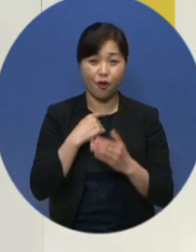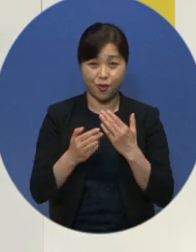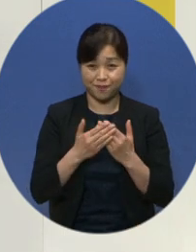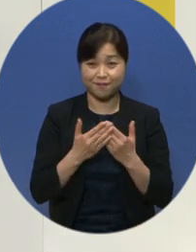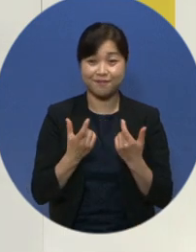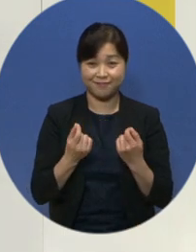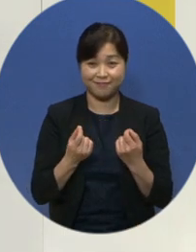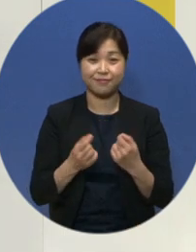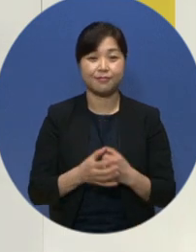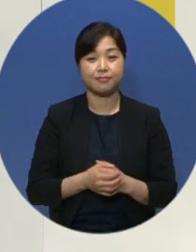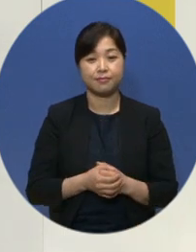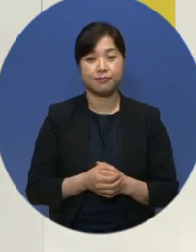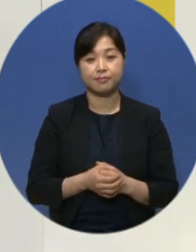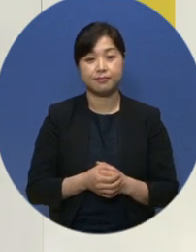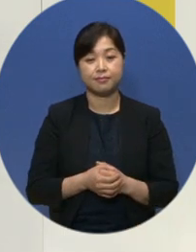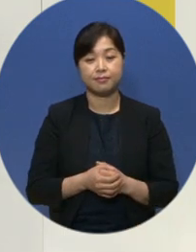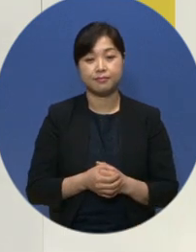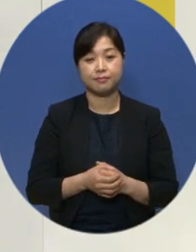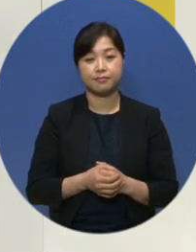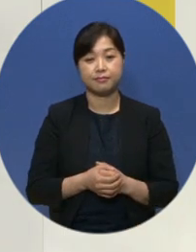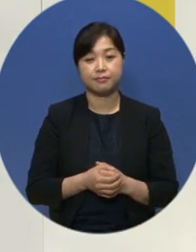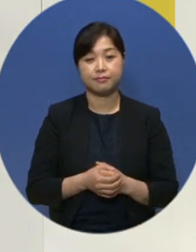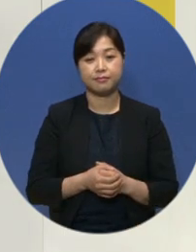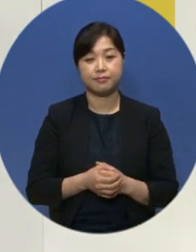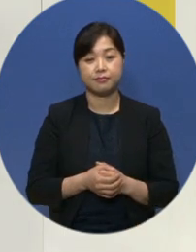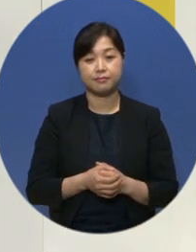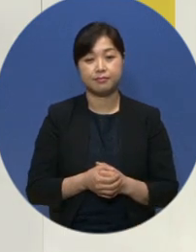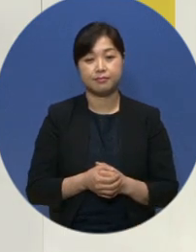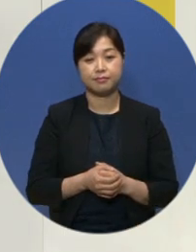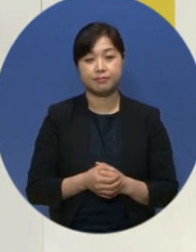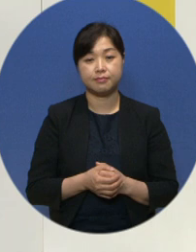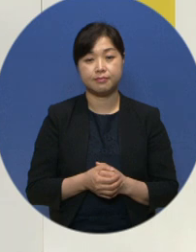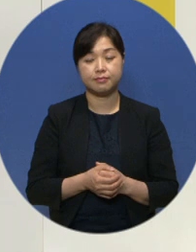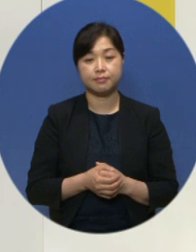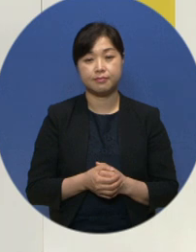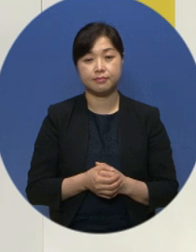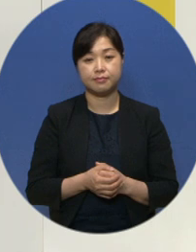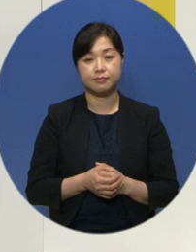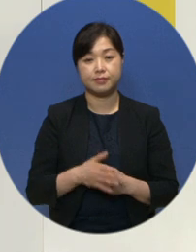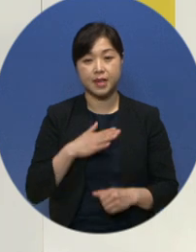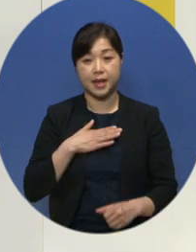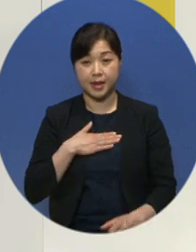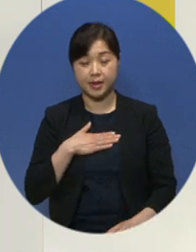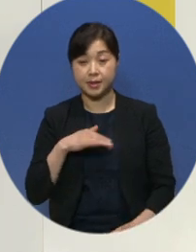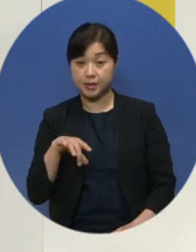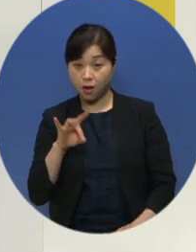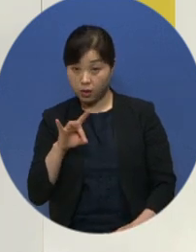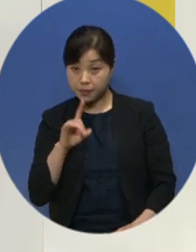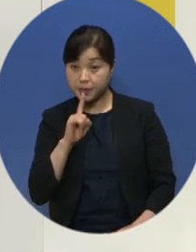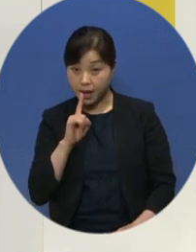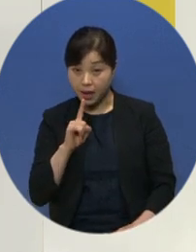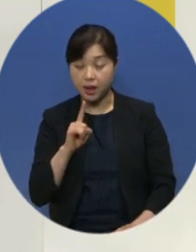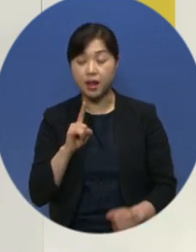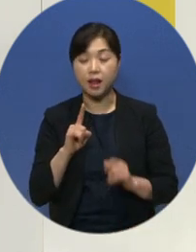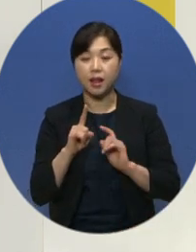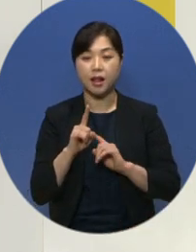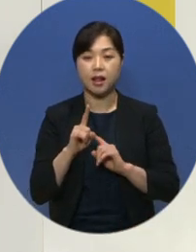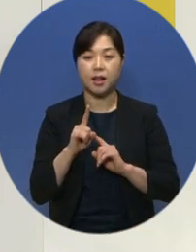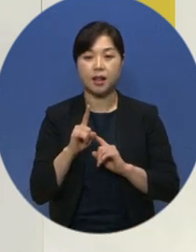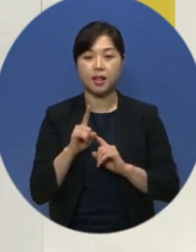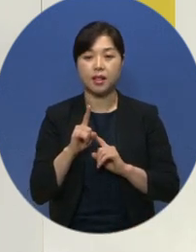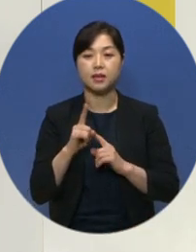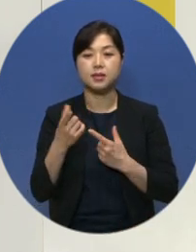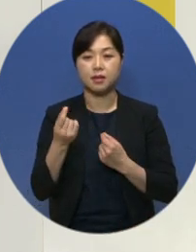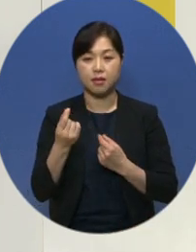우리 선수들에게 아까도 어 처음에 말씀을 드렸지만 은 뭐 1000억